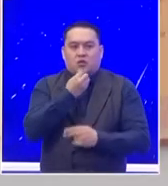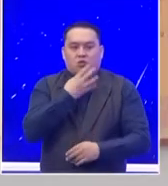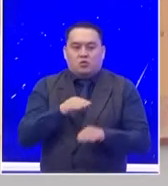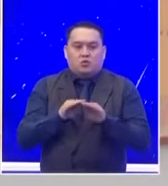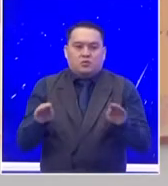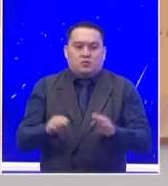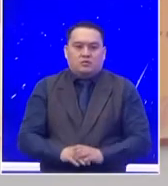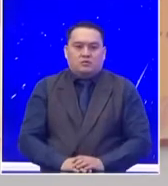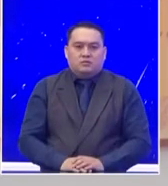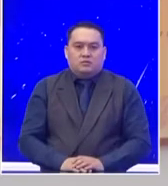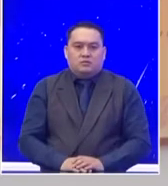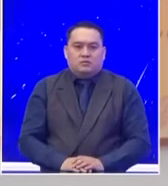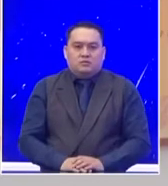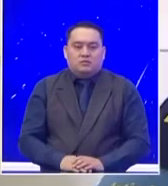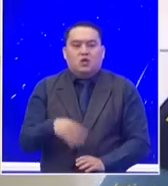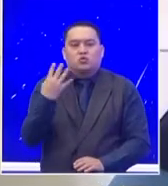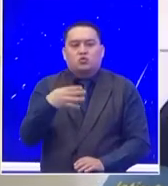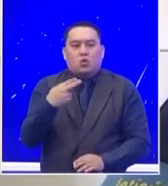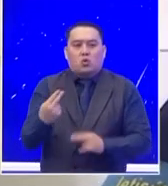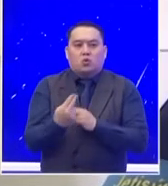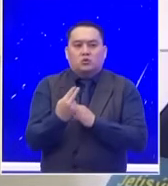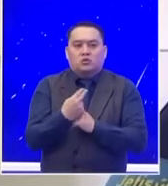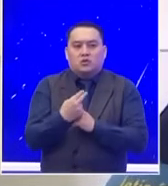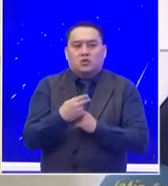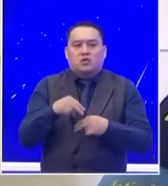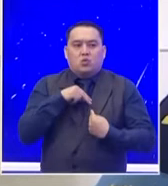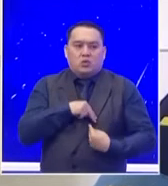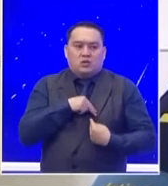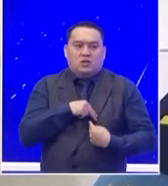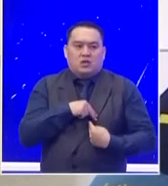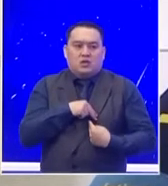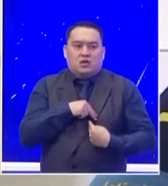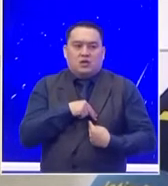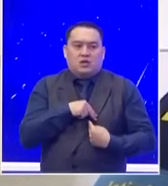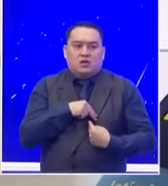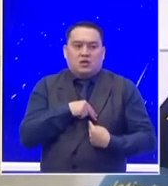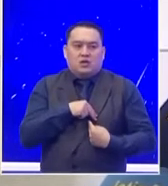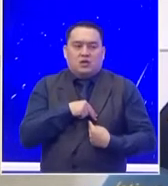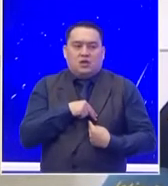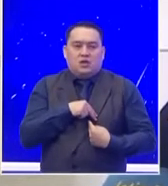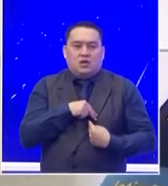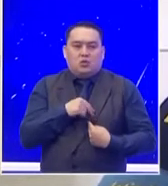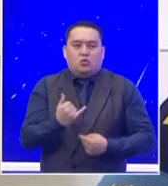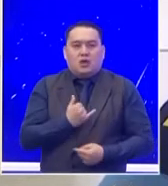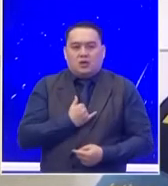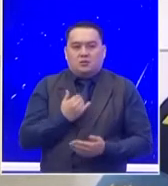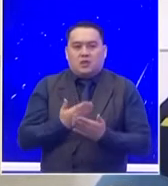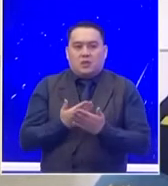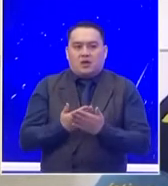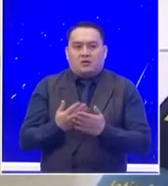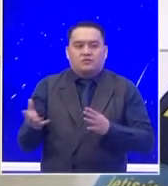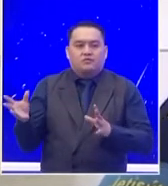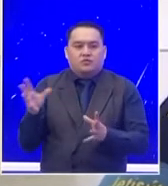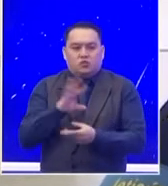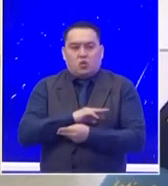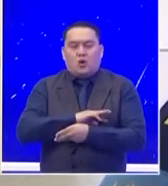хорошее место поставлено. 40 педагогов трудятся, так как предметников у нас все